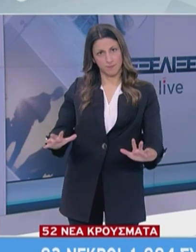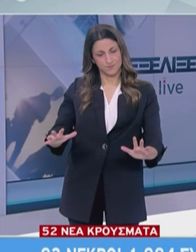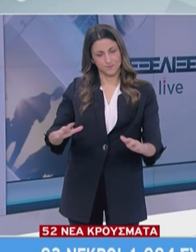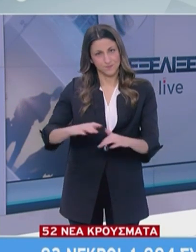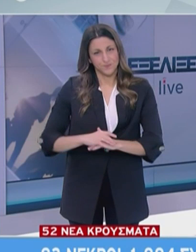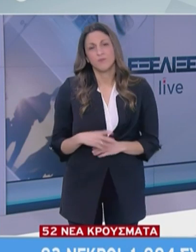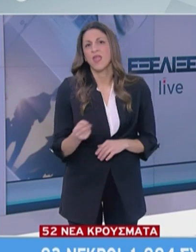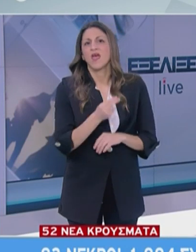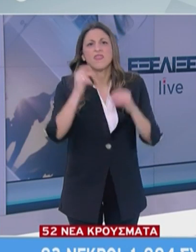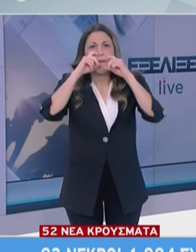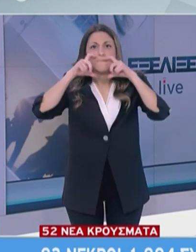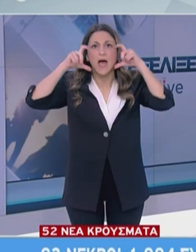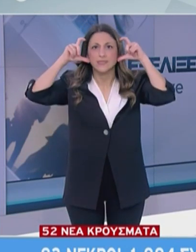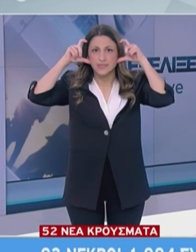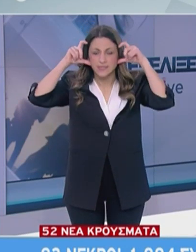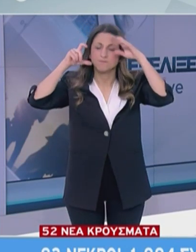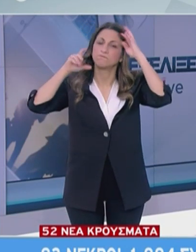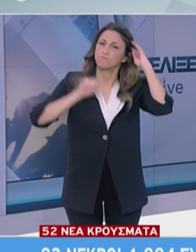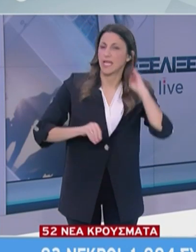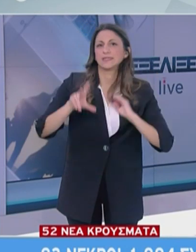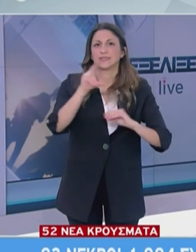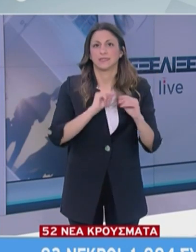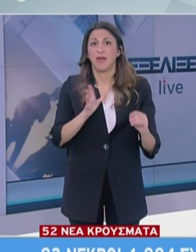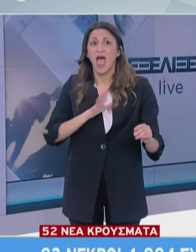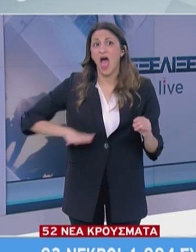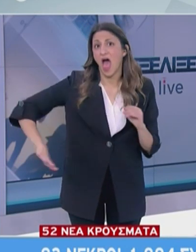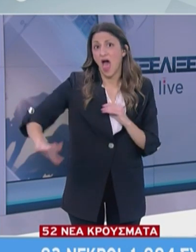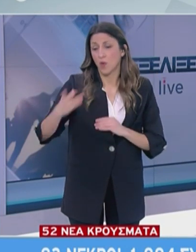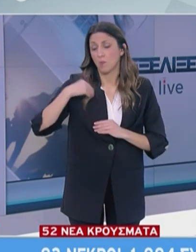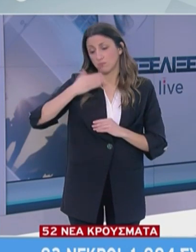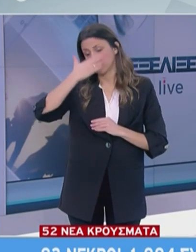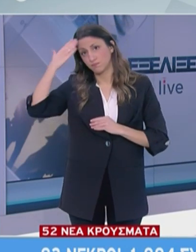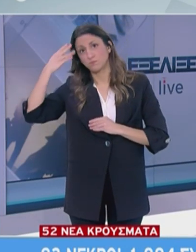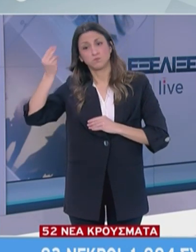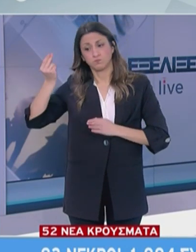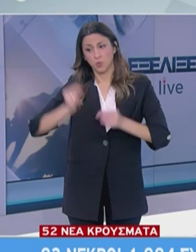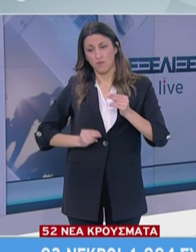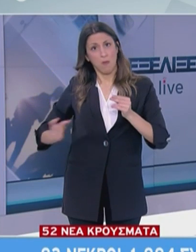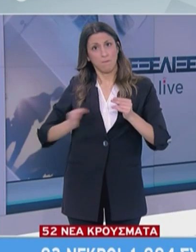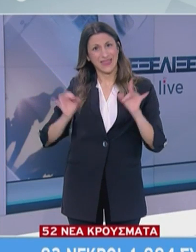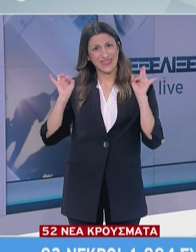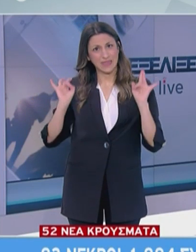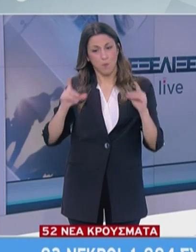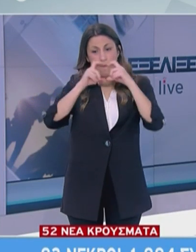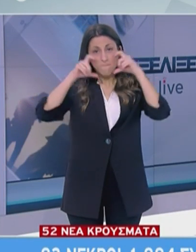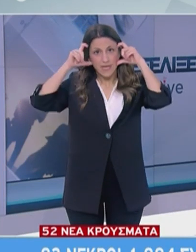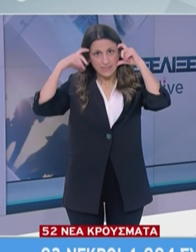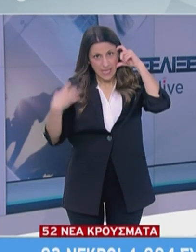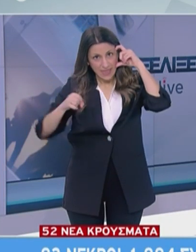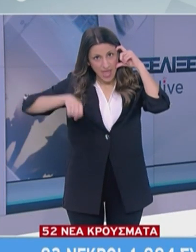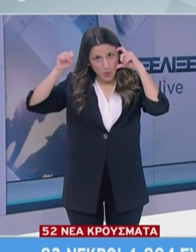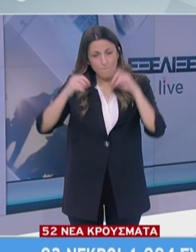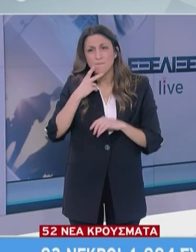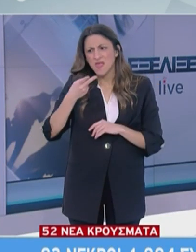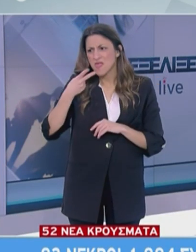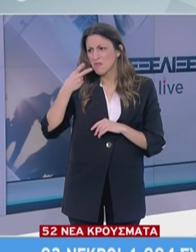Σχετικά με την ευρεία χρήση μάσκας από το γενικό κοινό, στην κοινότητα δηλαδή, τοποθετήθηκε πριν 2 μέρες